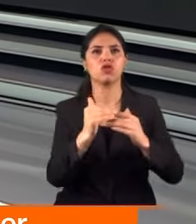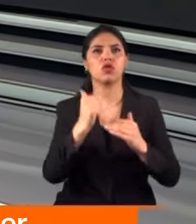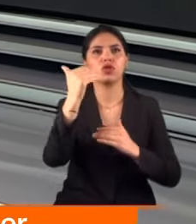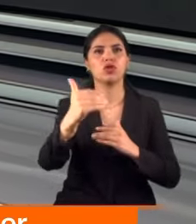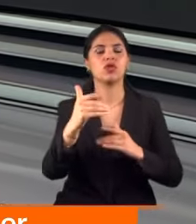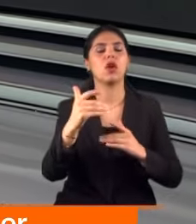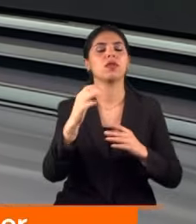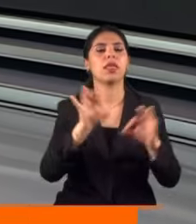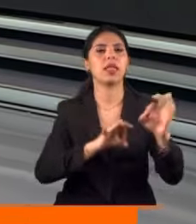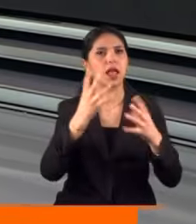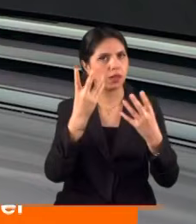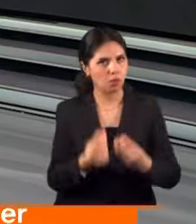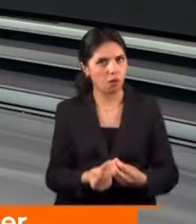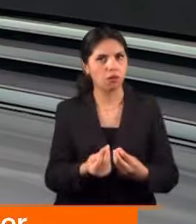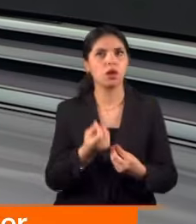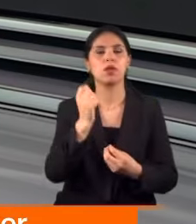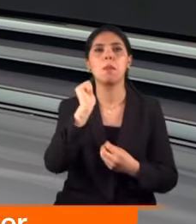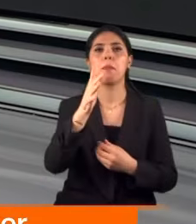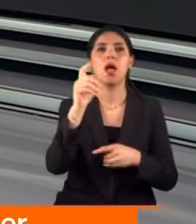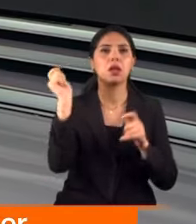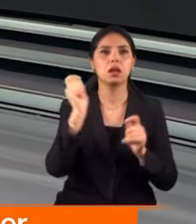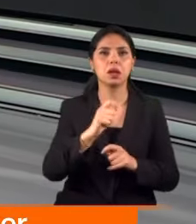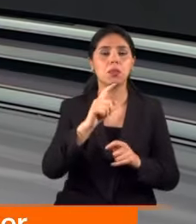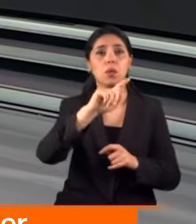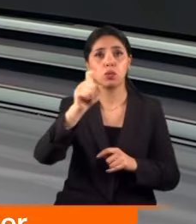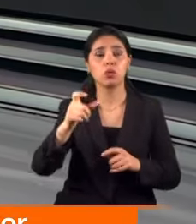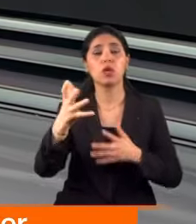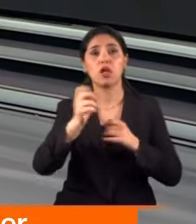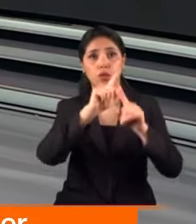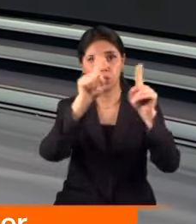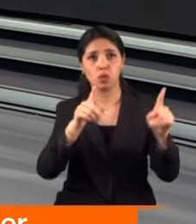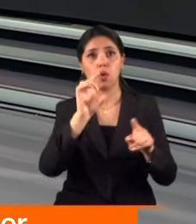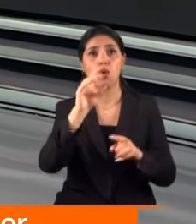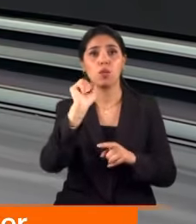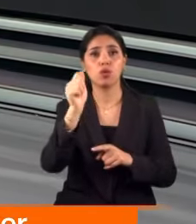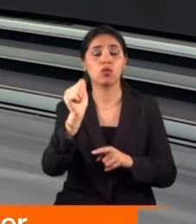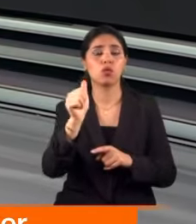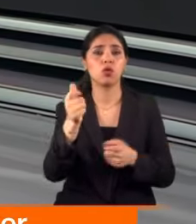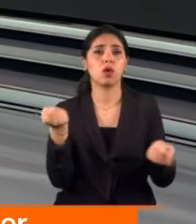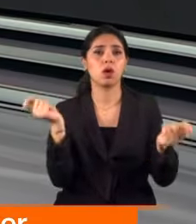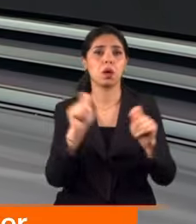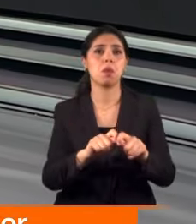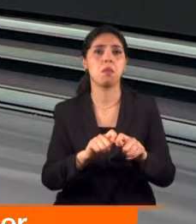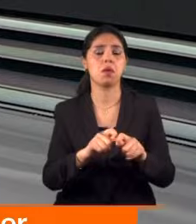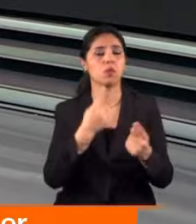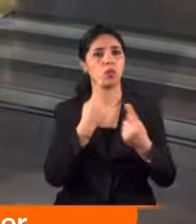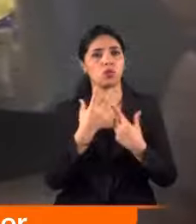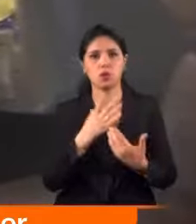yeni düzenlemeye göre ise fahiş fiyat artırdığı tespit edilen marketlerin 15 gün kapatılması gündemde.